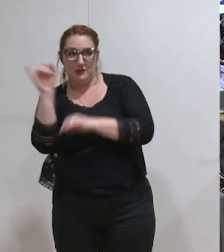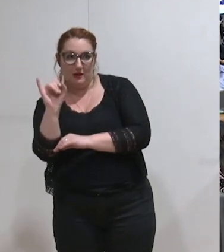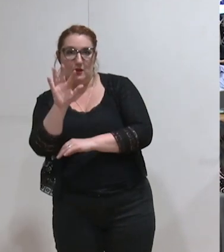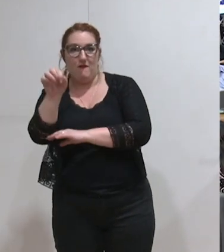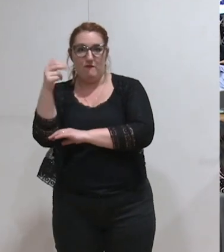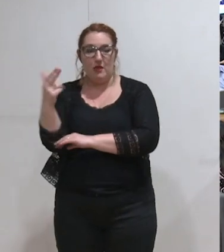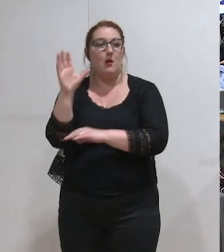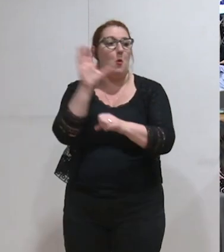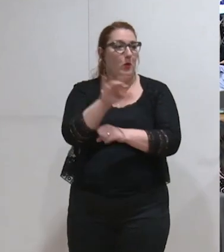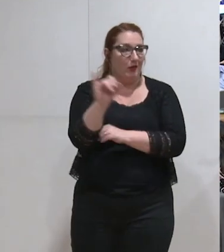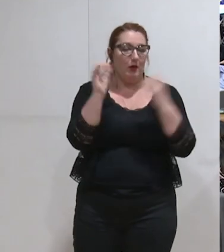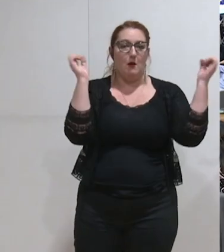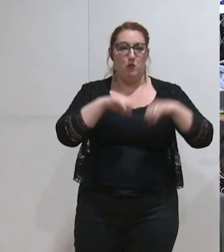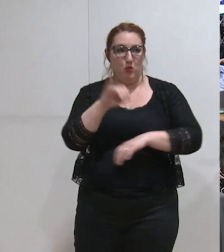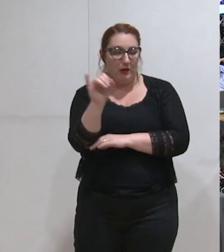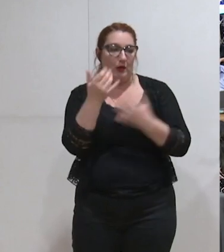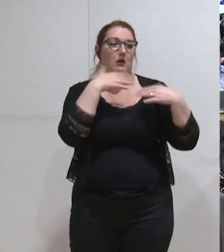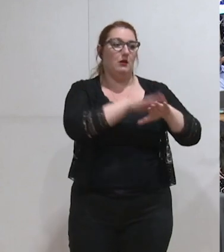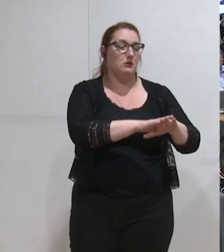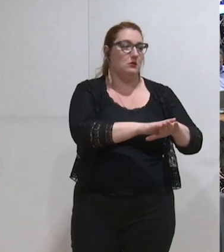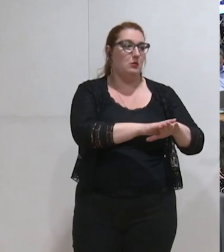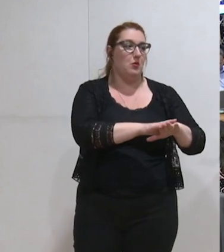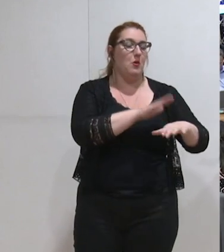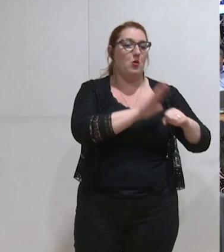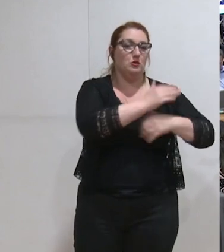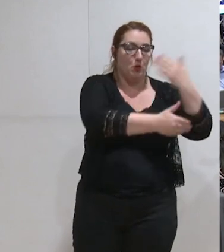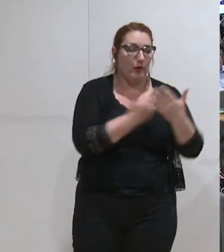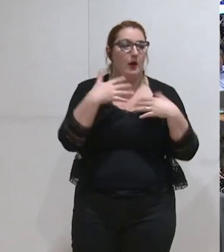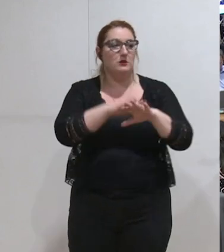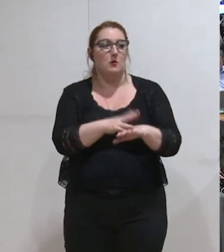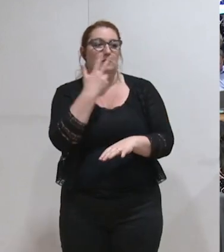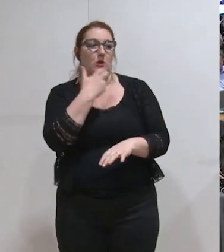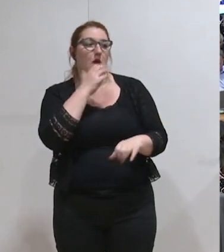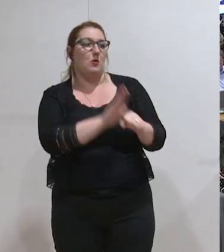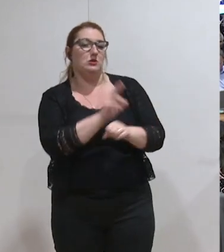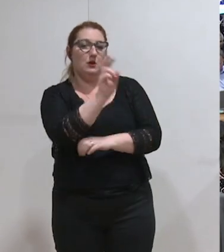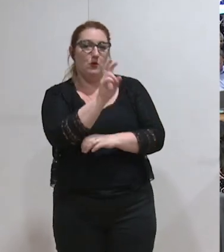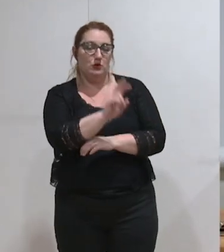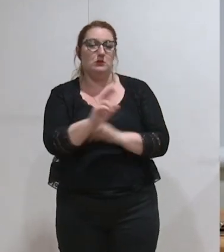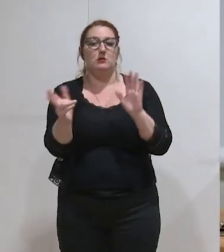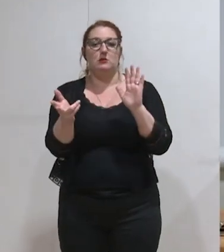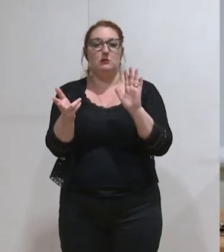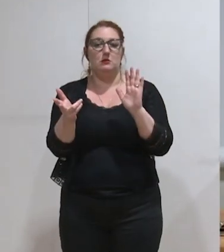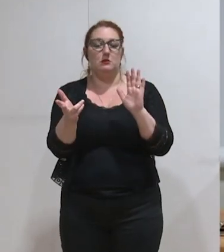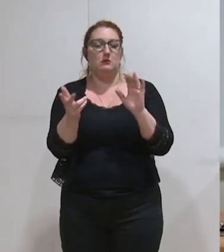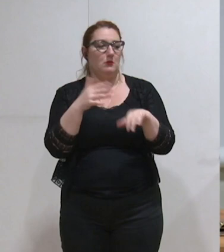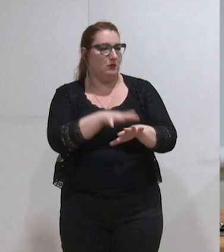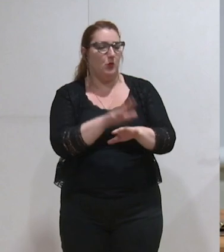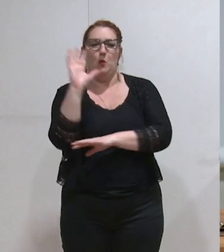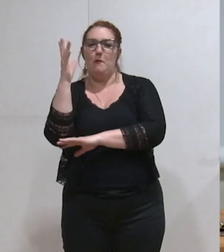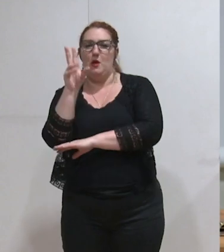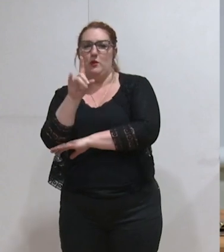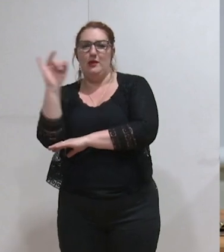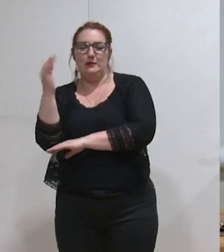qui est contre qui est pour rassemblement de gauche et de progrès rassemblement citoyen de la gauche et écologistes rassemble UMP